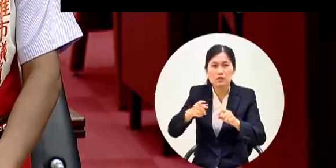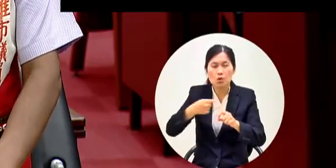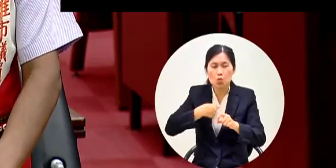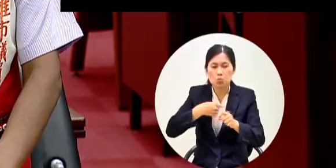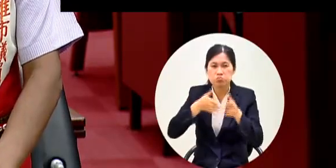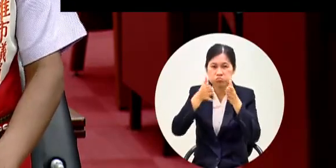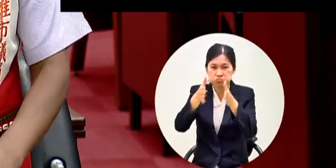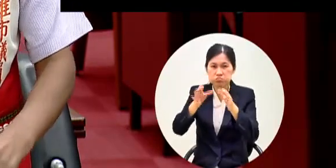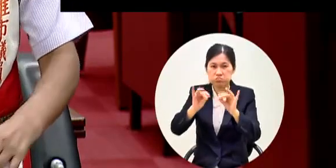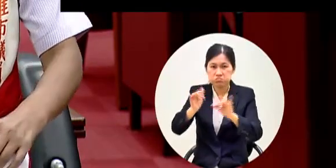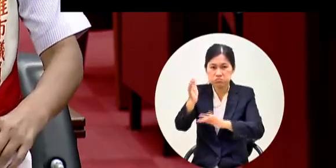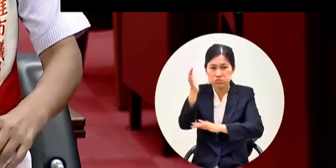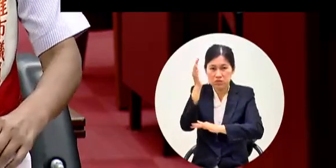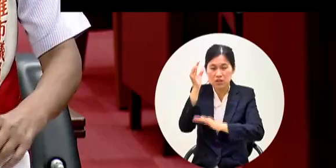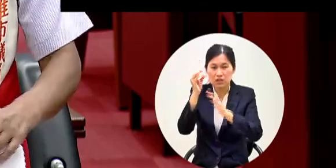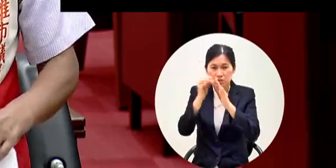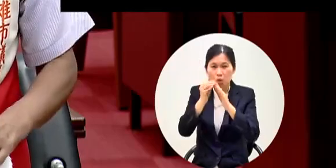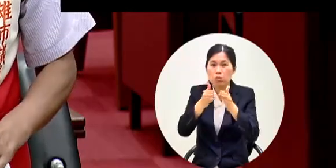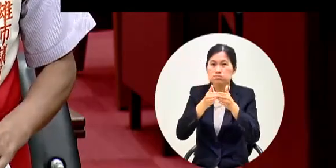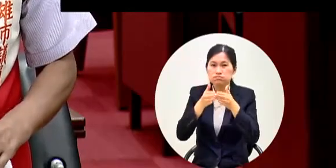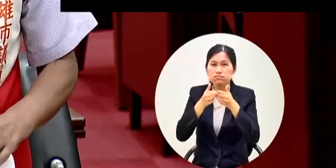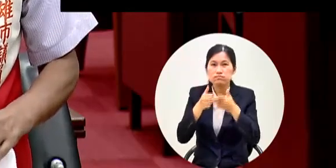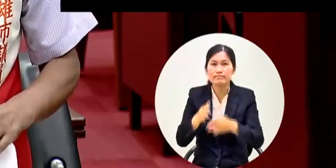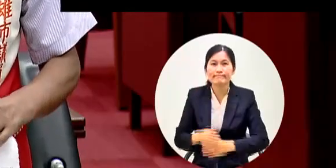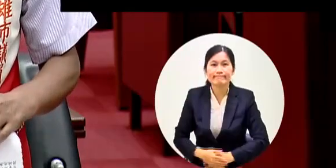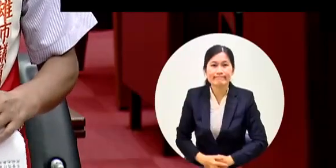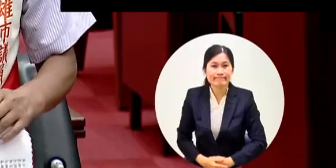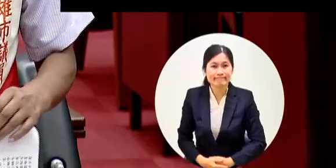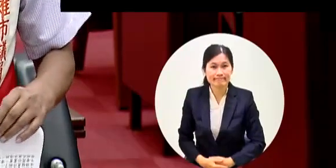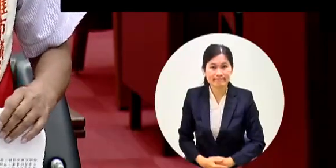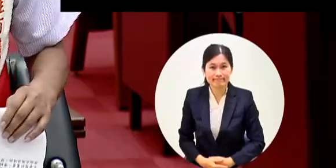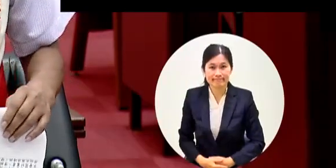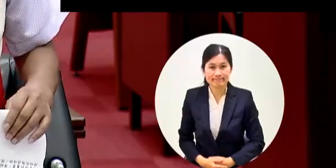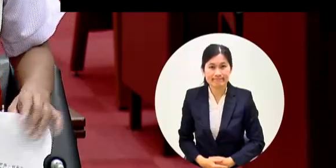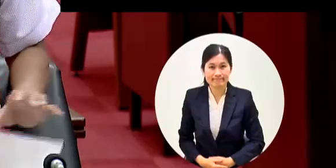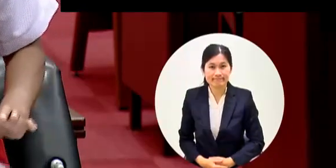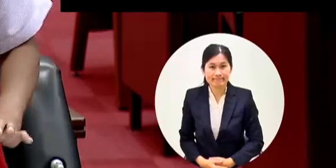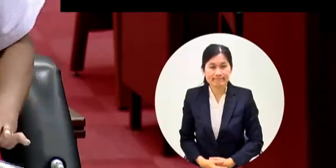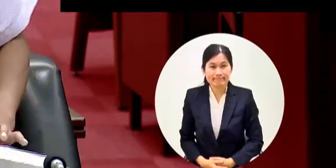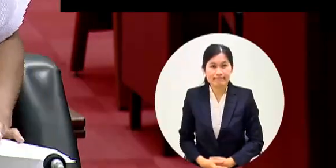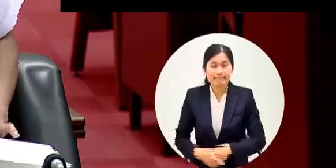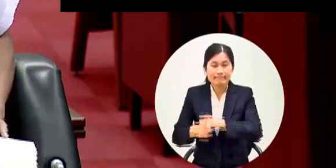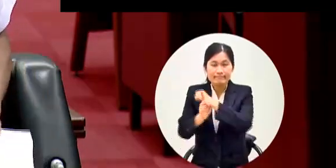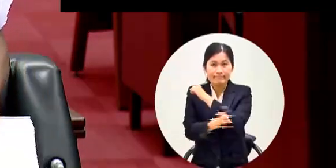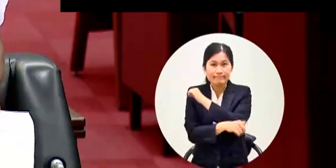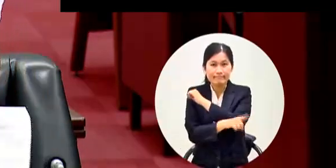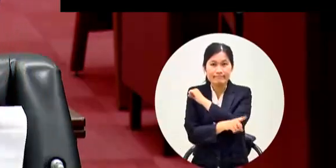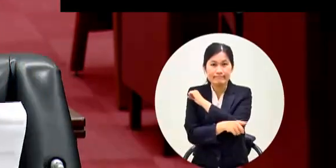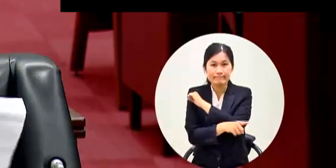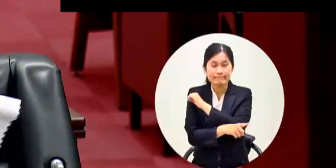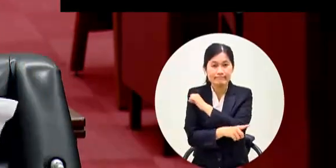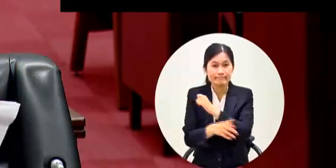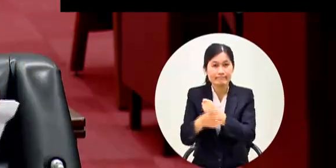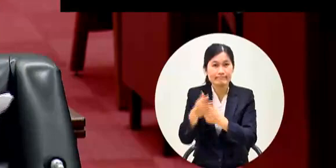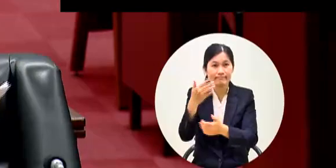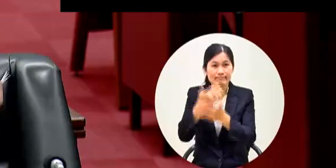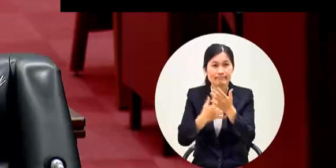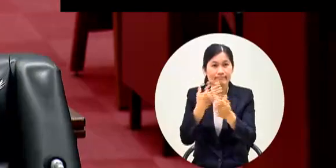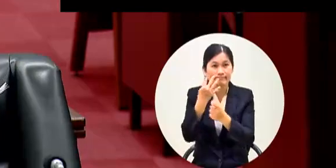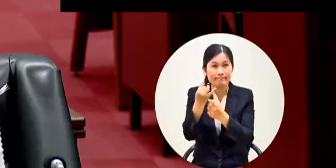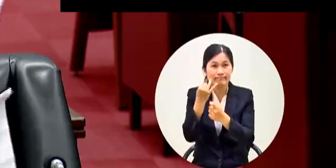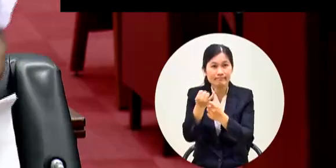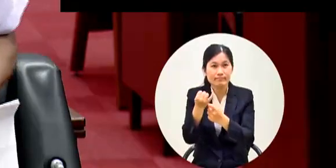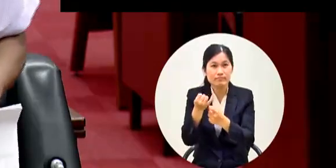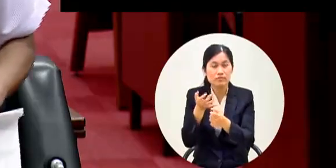想这个部分希望在会期也要有一个完整的一个解决的一个方